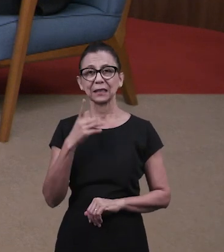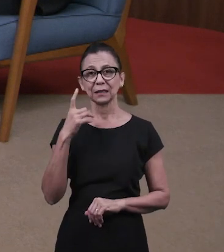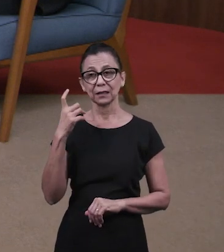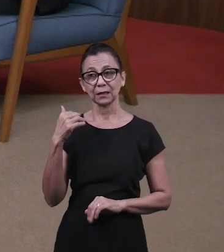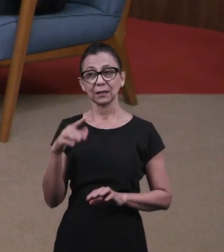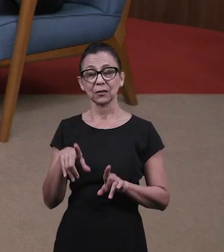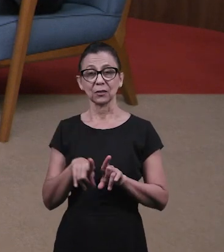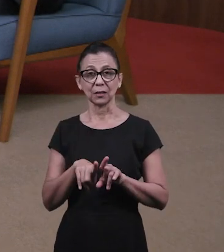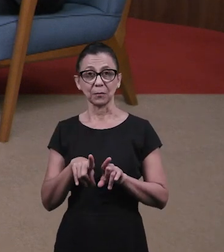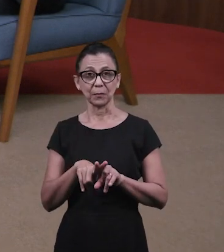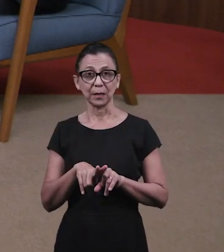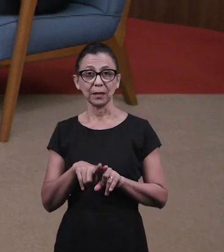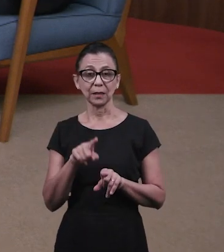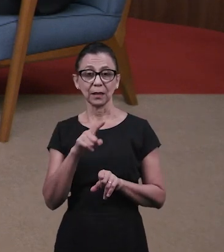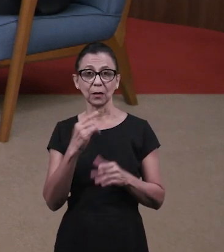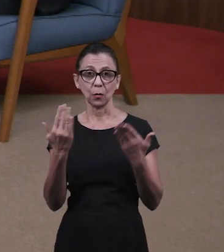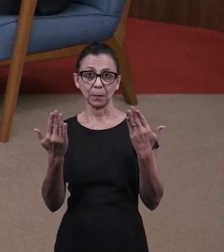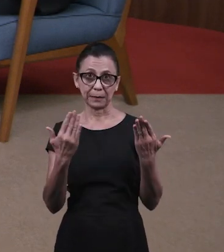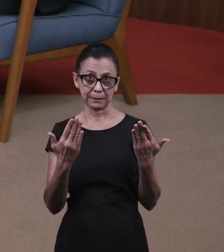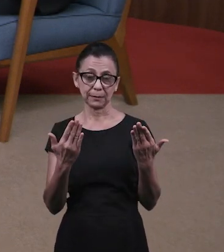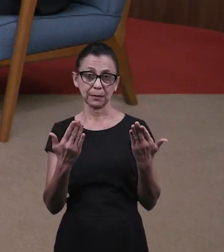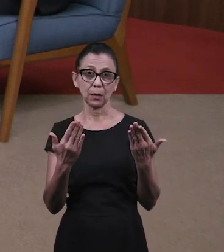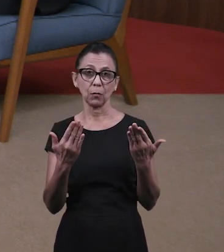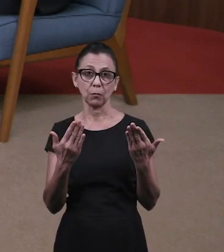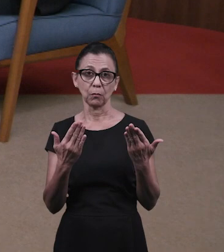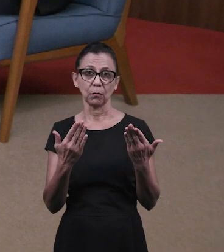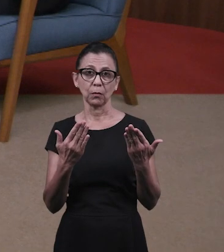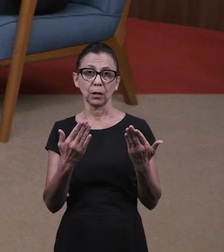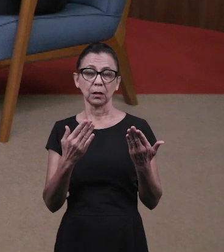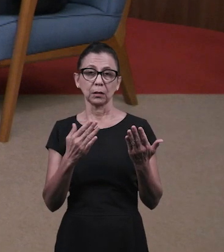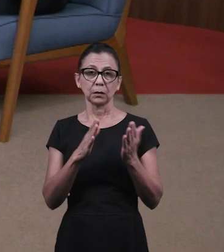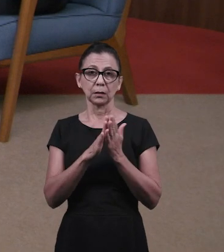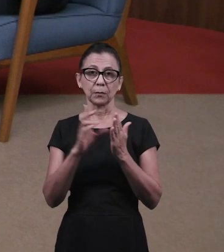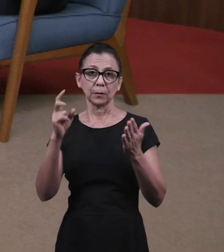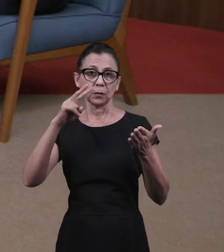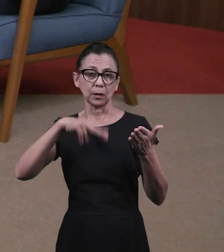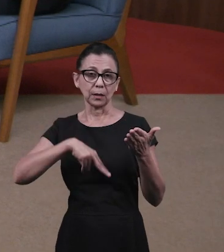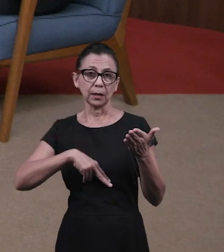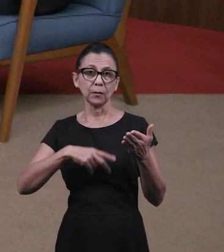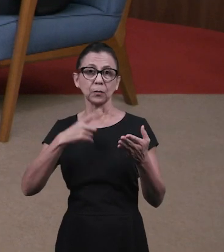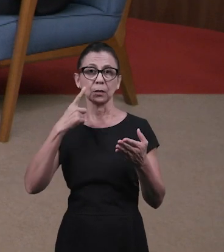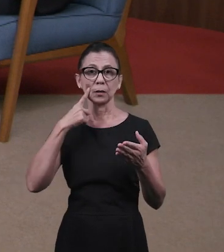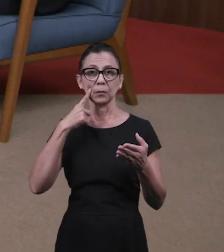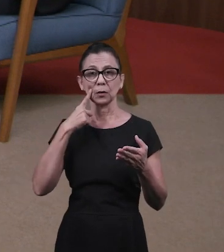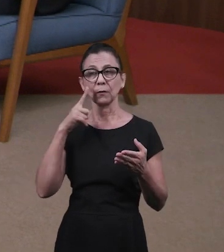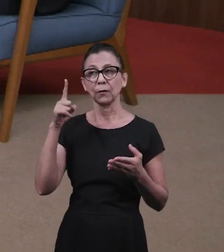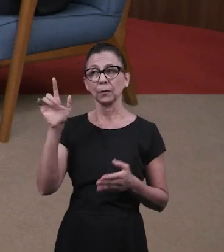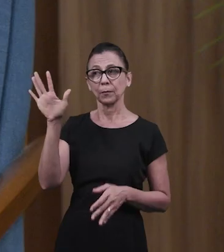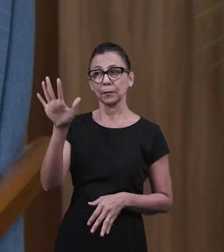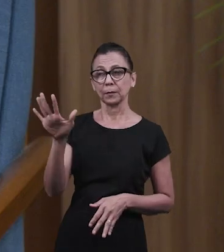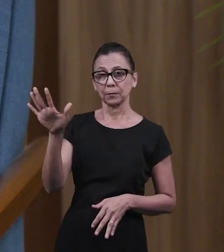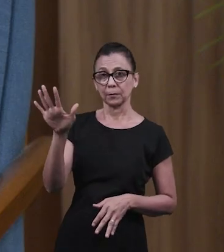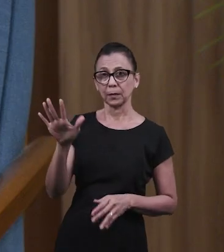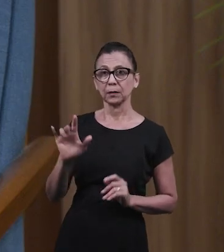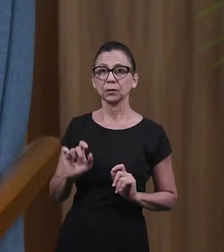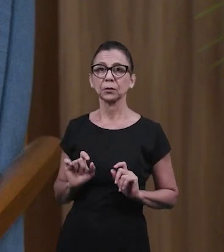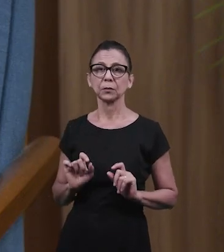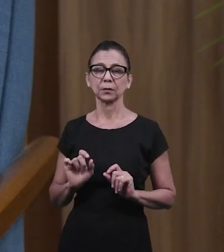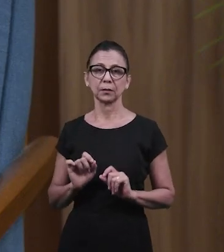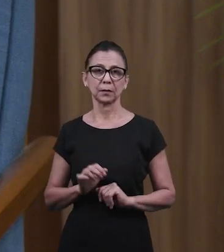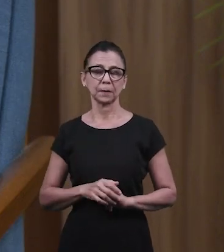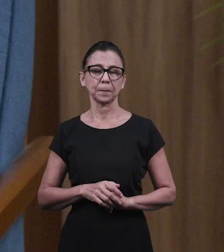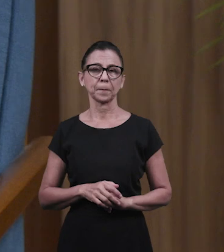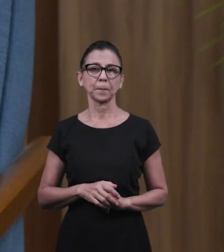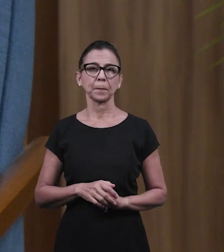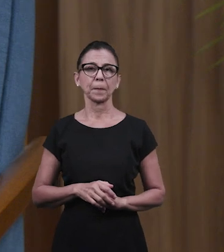ce que nous lisons la parole de Dieu, nous avons vu dans l'image, c'est que la personne qui